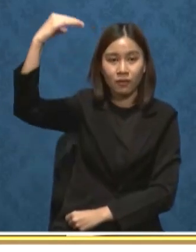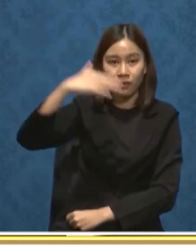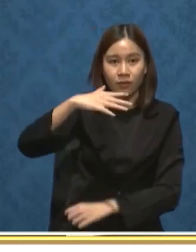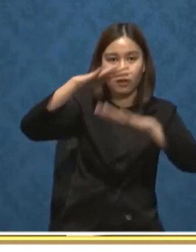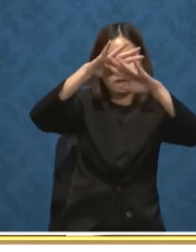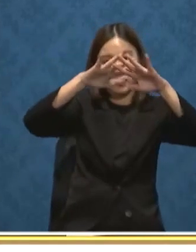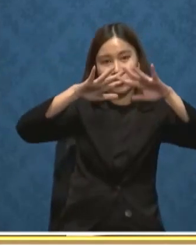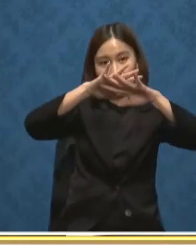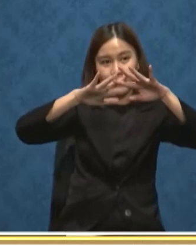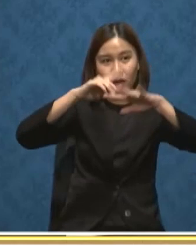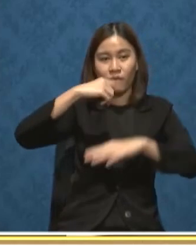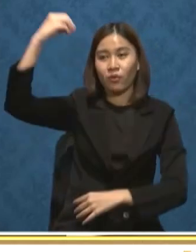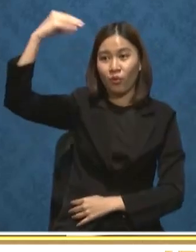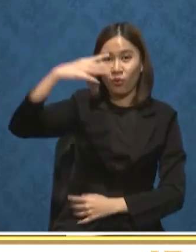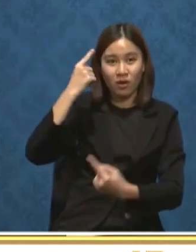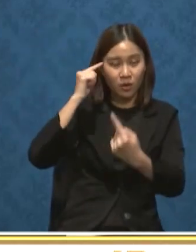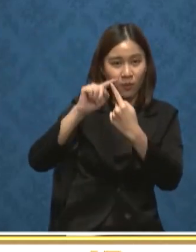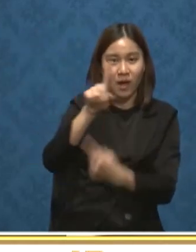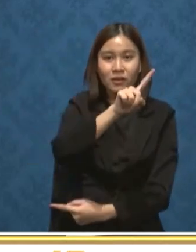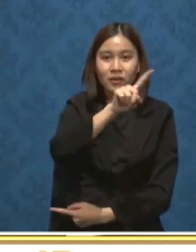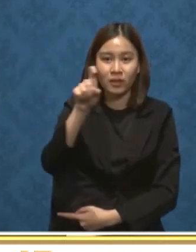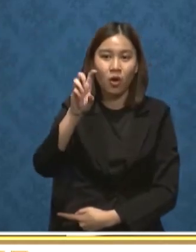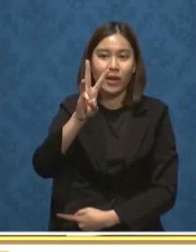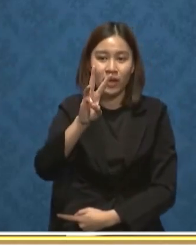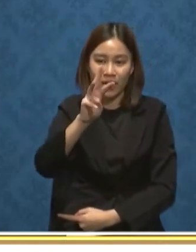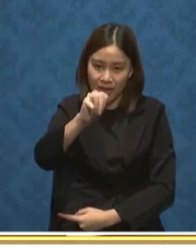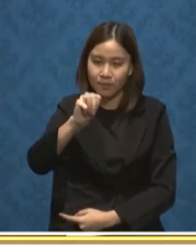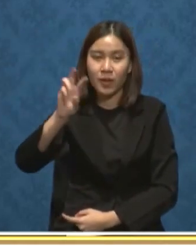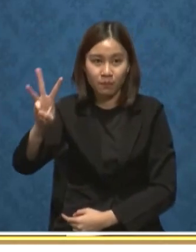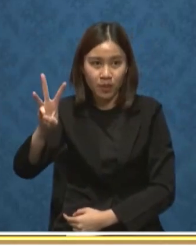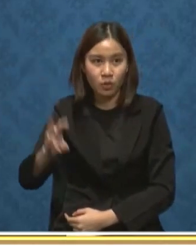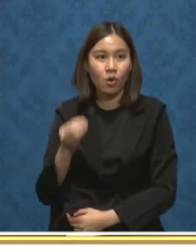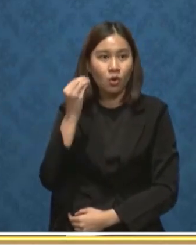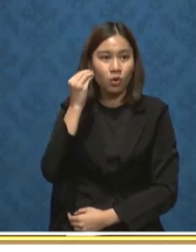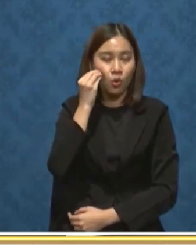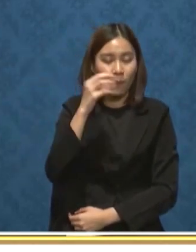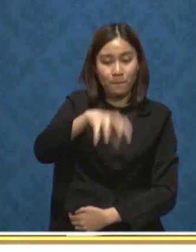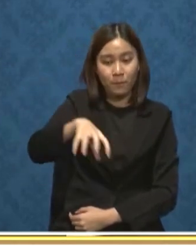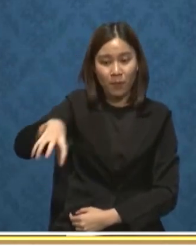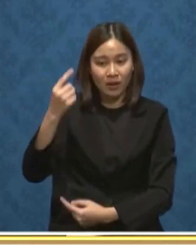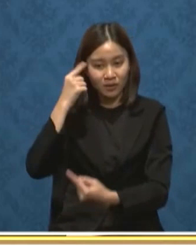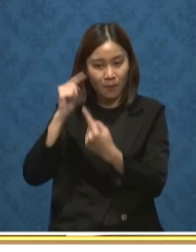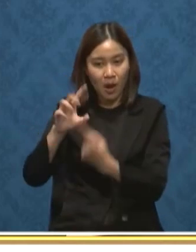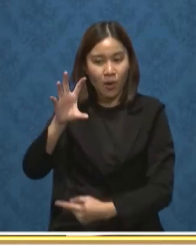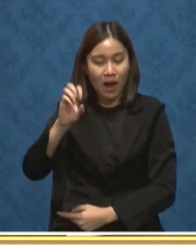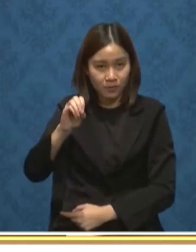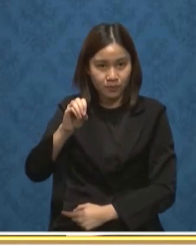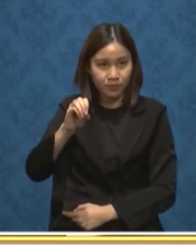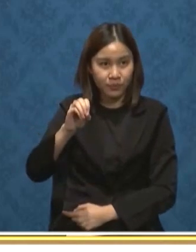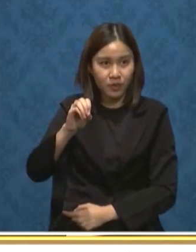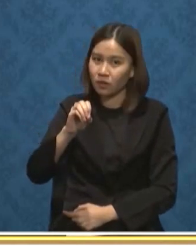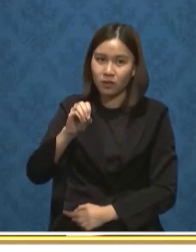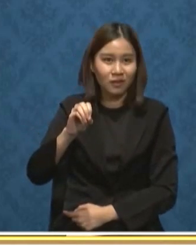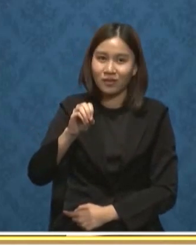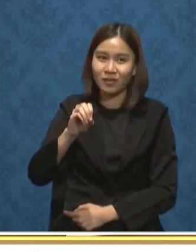คาภาคปชาชนตั้งเต้าไ้ 100 MWกลมบ้านผู้หยอศัยตั้งเตาไ้ 50 MWงามใส